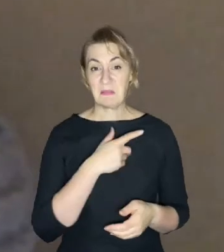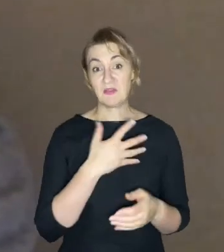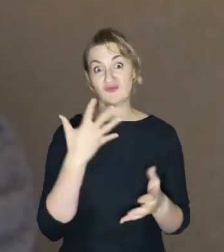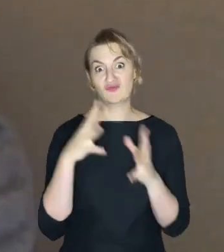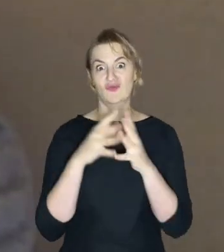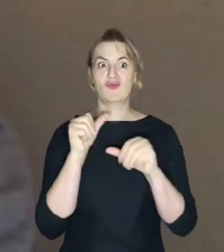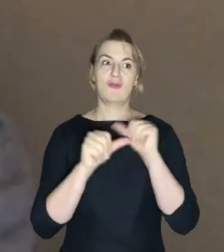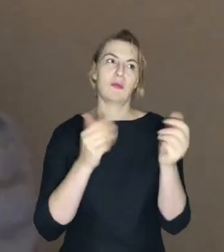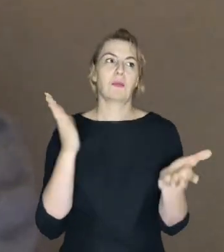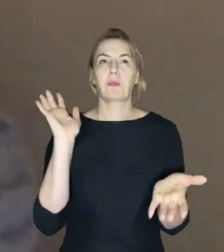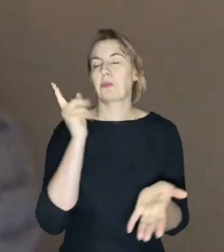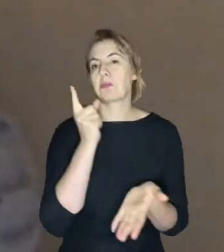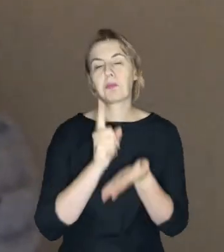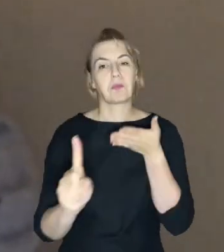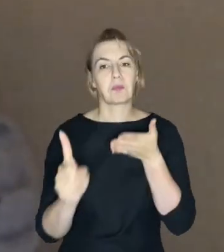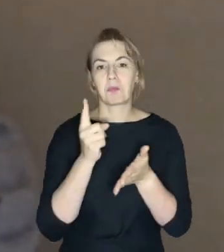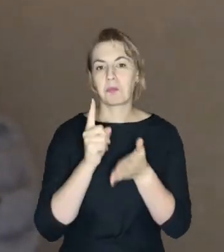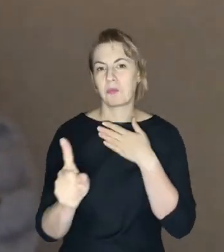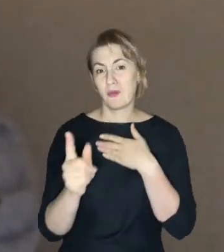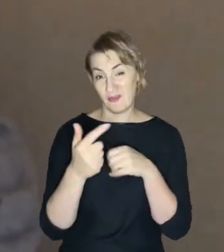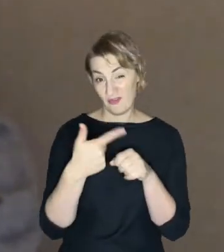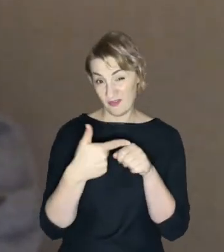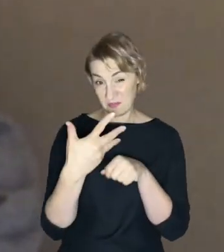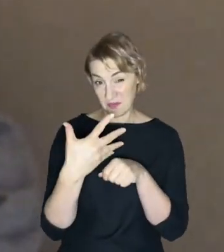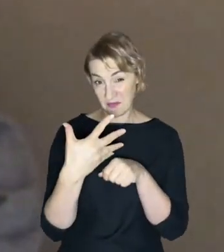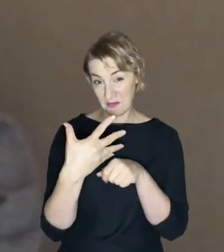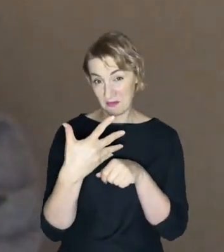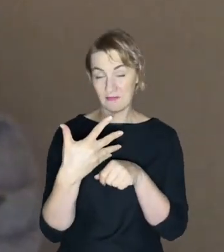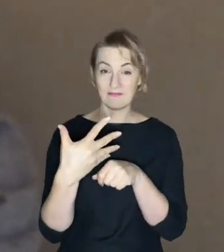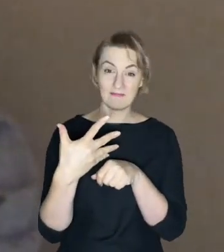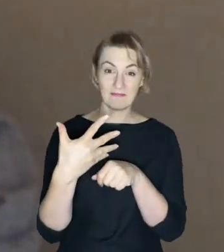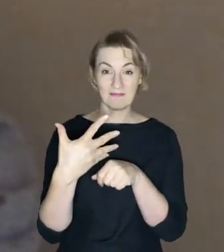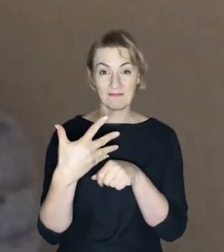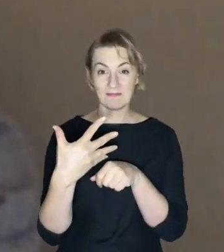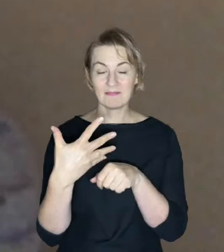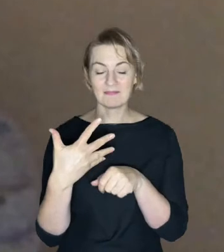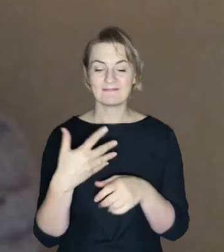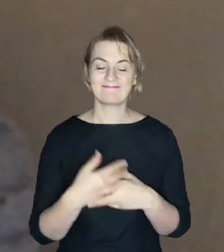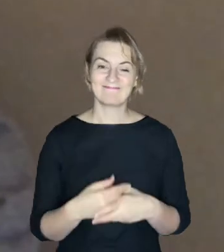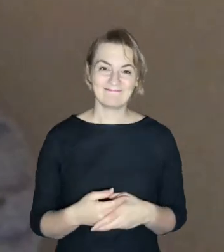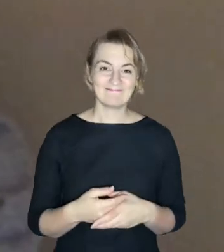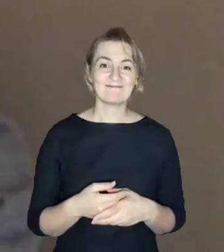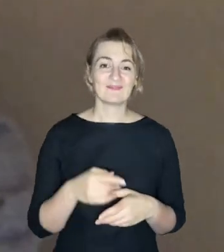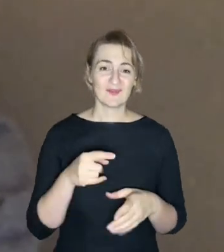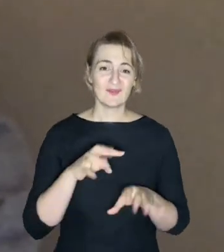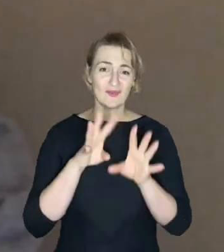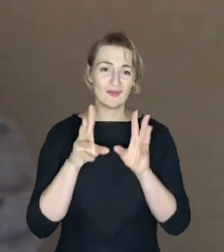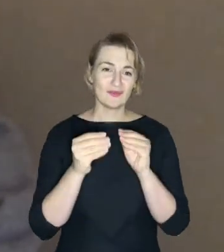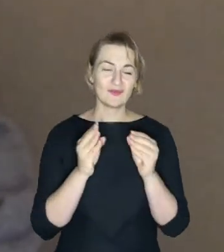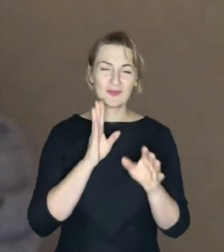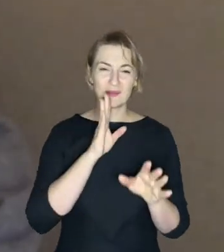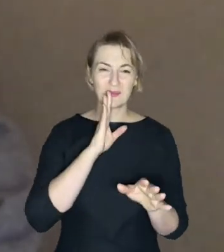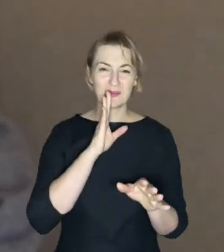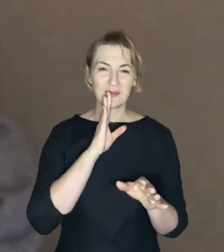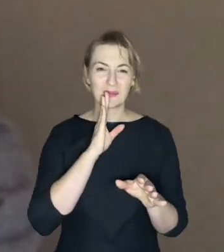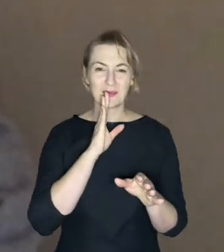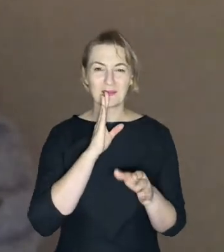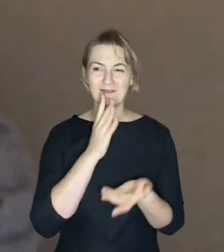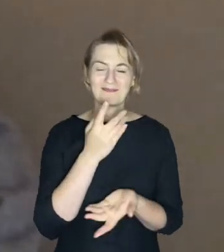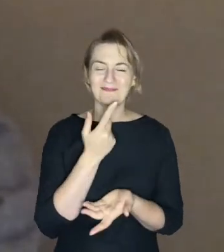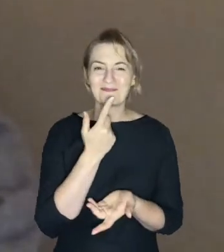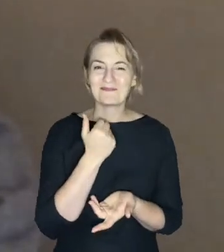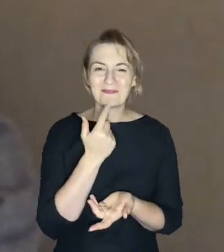lat, no to może 25. No to wszystko są oczywiście półśrodki, to